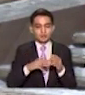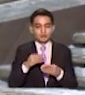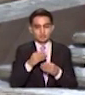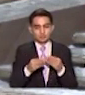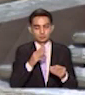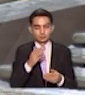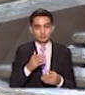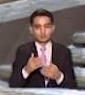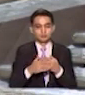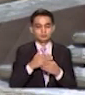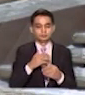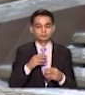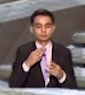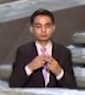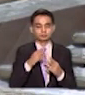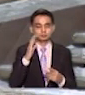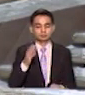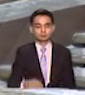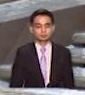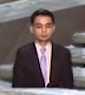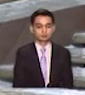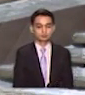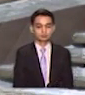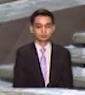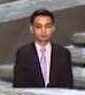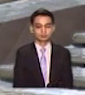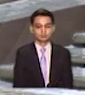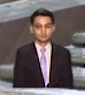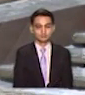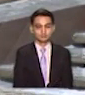ауыстырылуы мүмкін. Руслан Жасұланұлы, Данияр Сүлейменов, информбюро, солтүстік Қазақстан облысы.